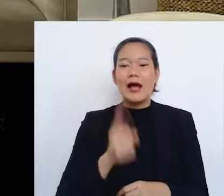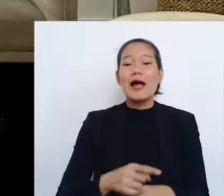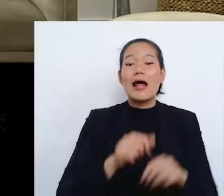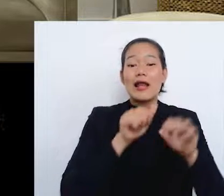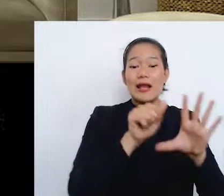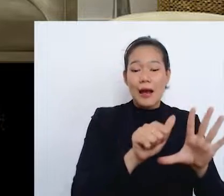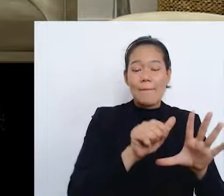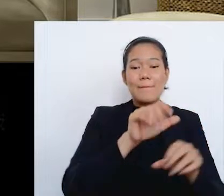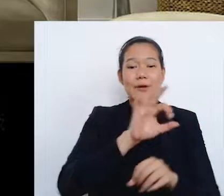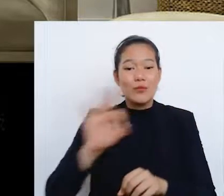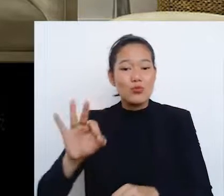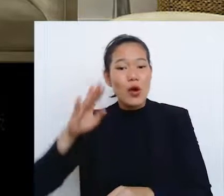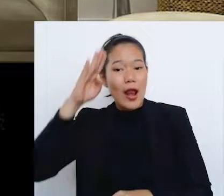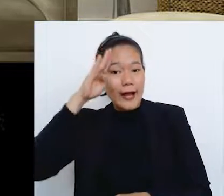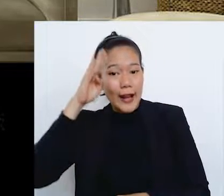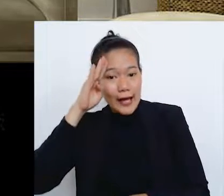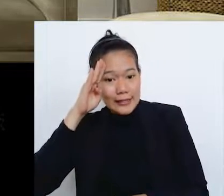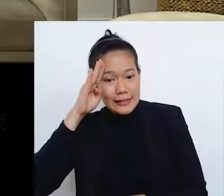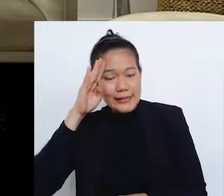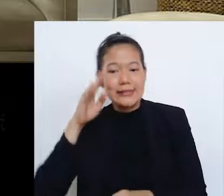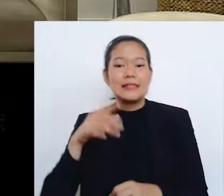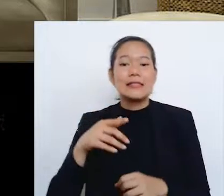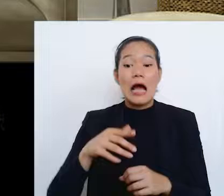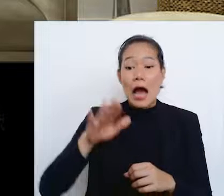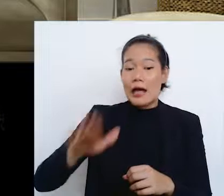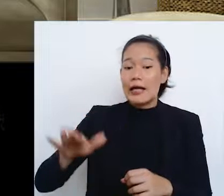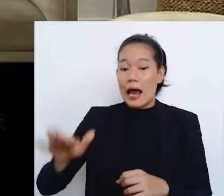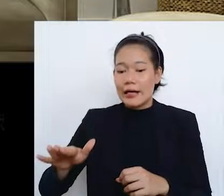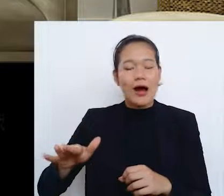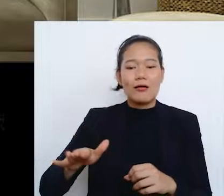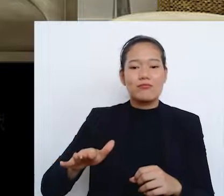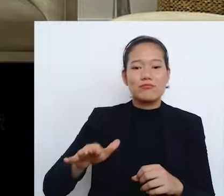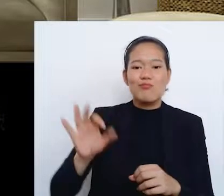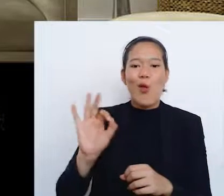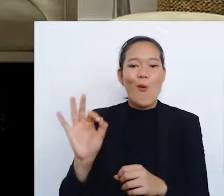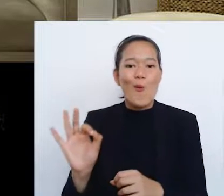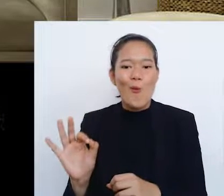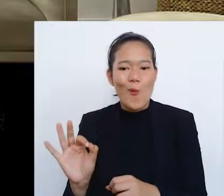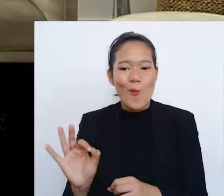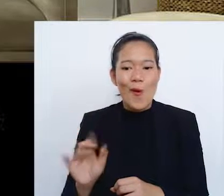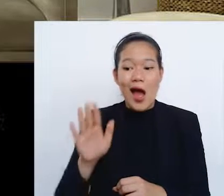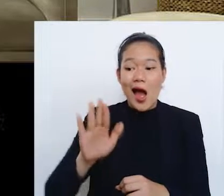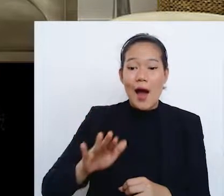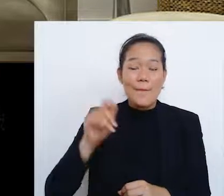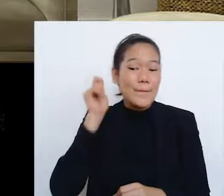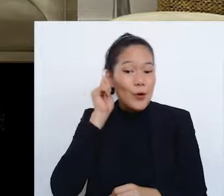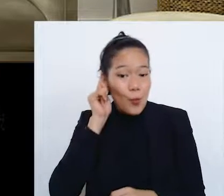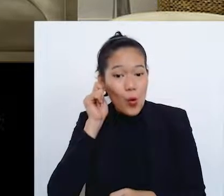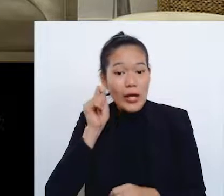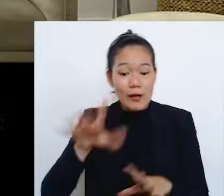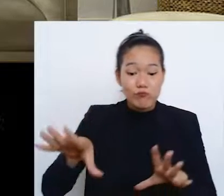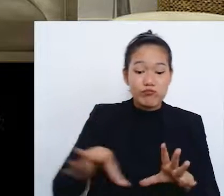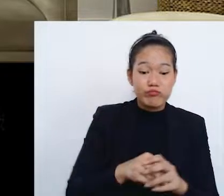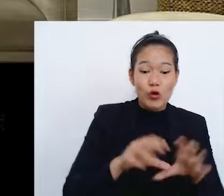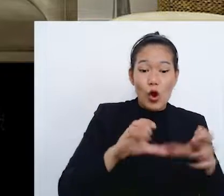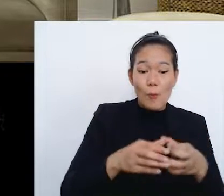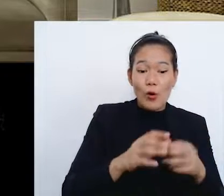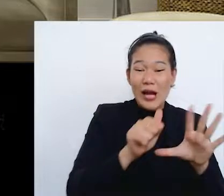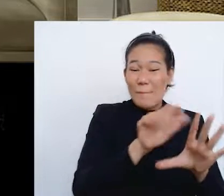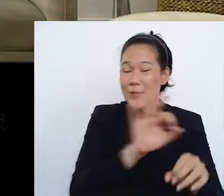sana ada 6.000 laki-laki, belum termasuk anak-anak dan perempuan. Ya, bahkan perempuan tidak